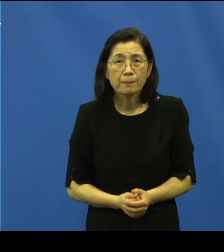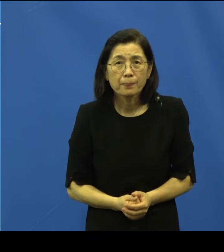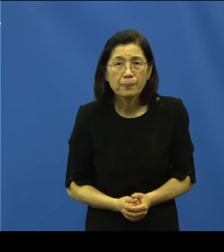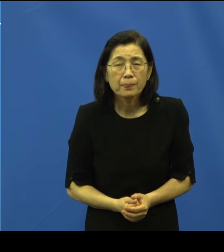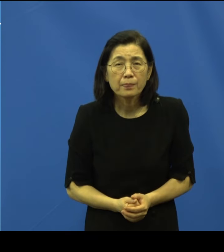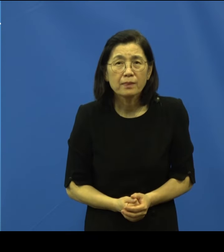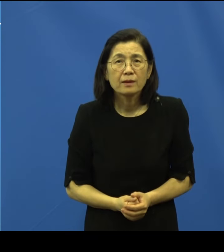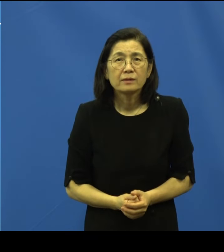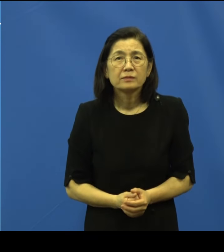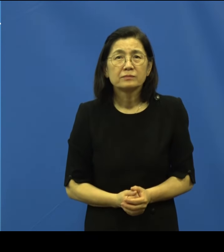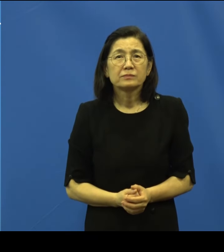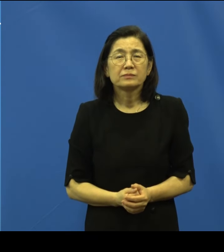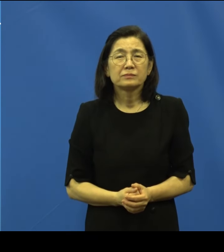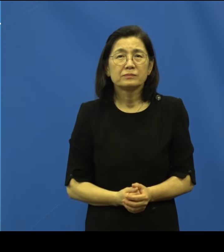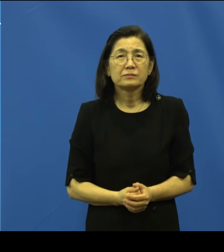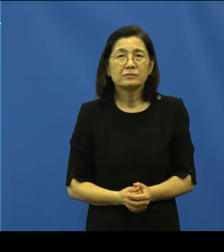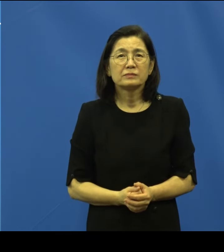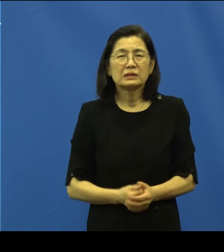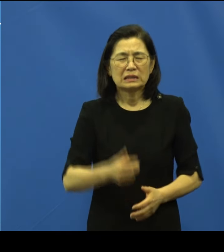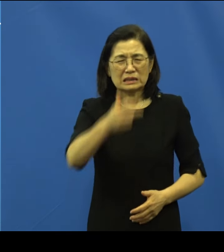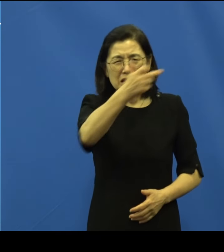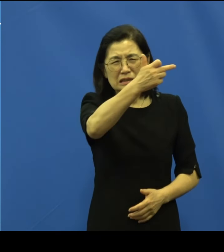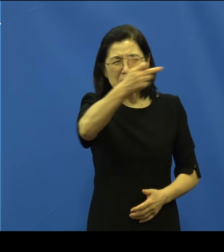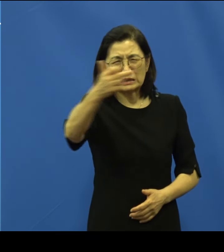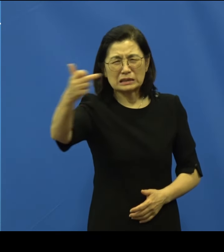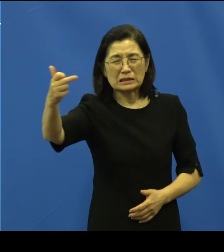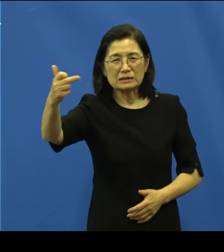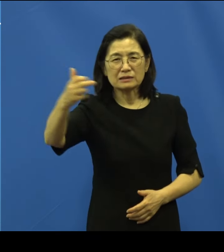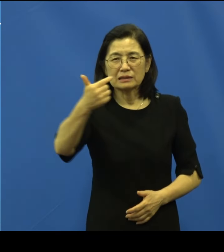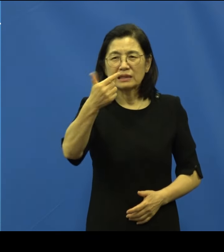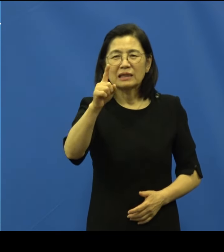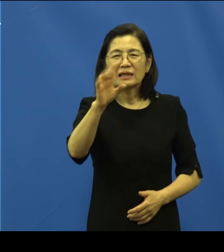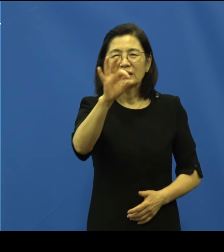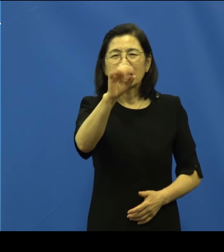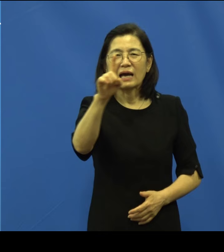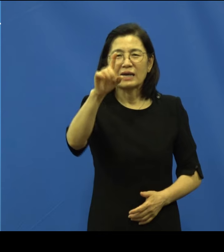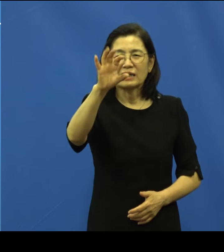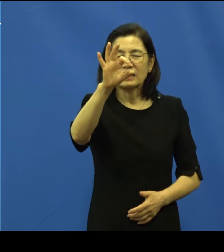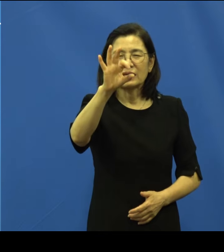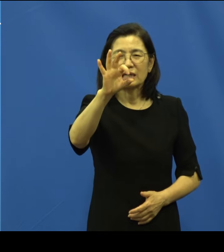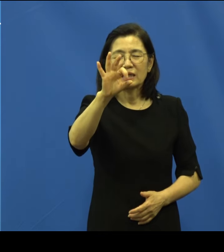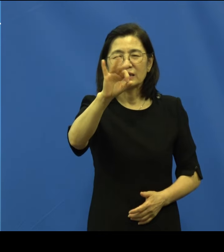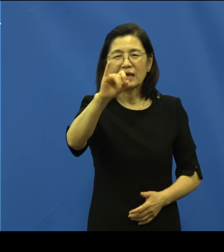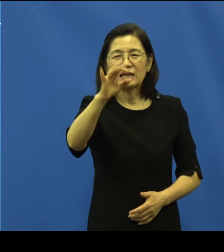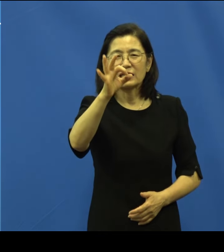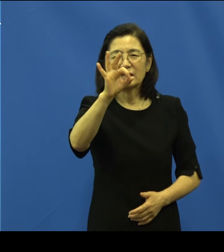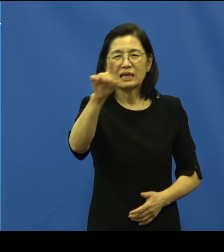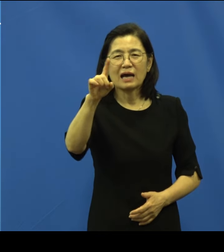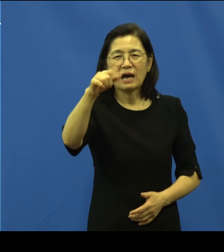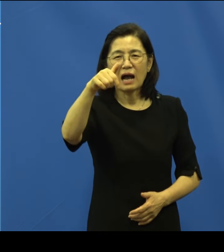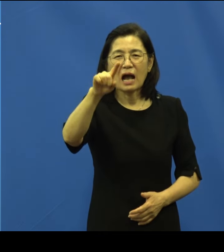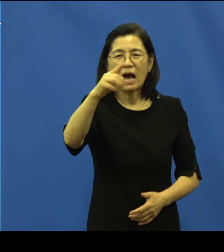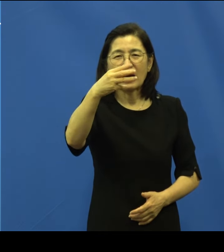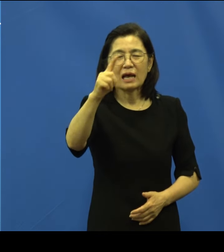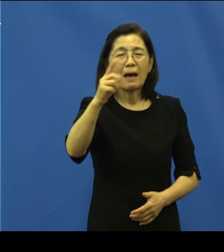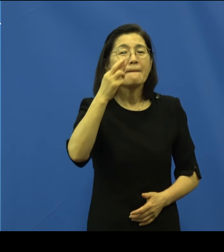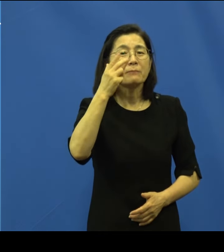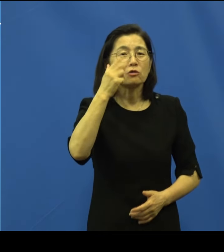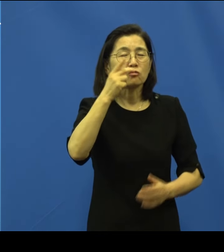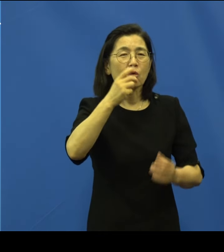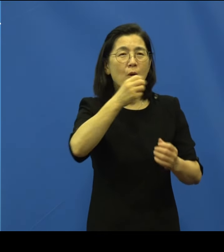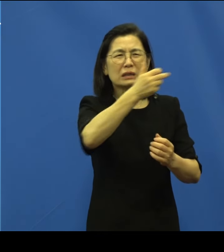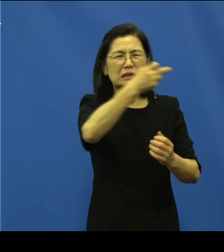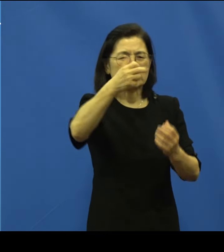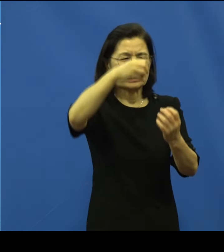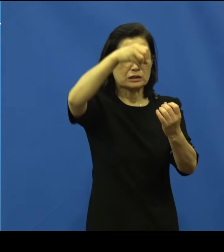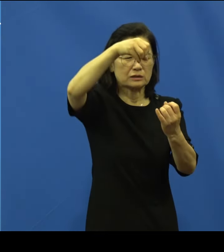온 사람은요, 장산 폭포를 아무리 커도 그걸 폭포라고 놀라잖아. 아이고 조그만 하나네 이럴 거 아니에요.